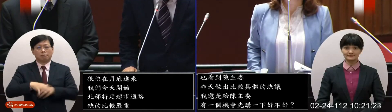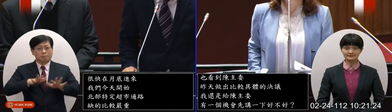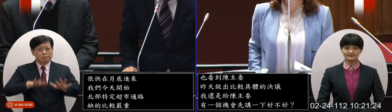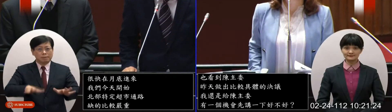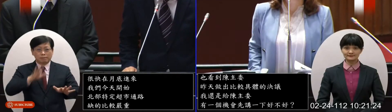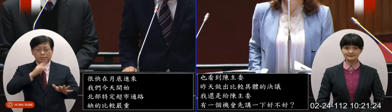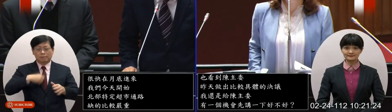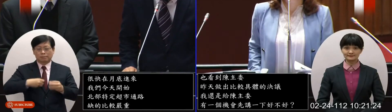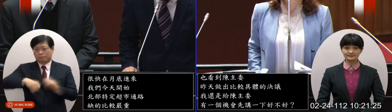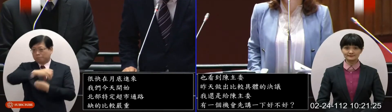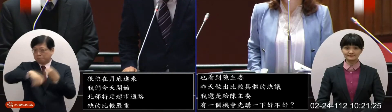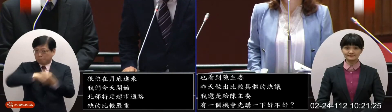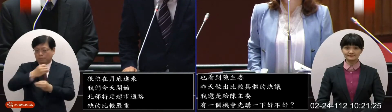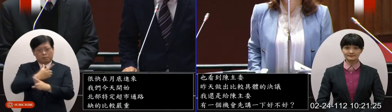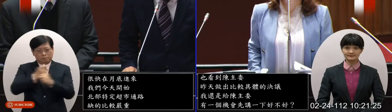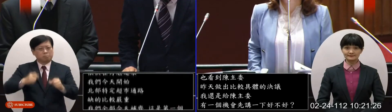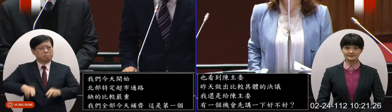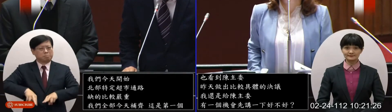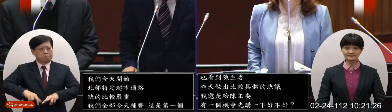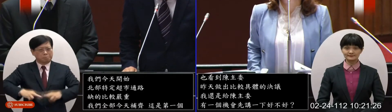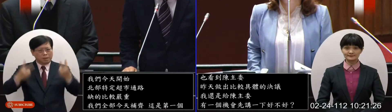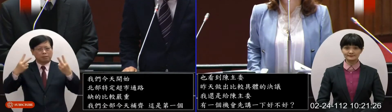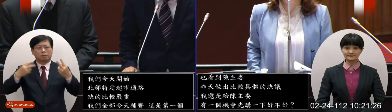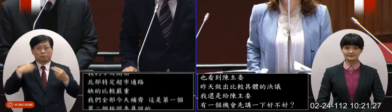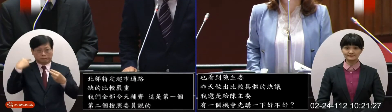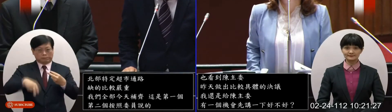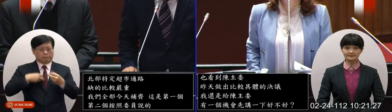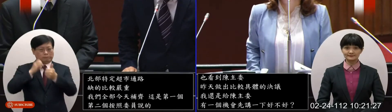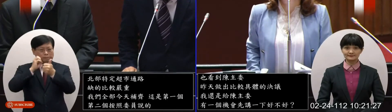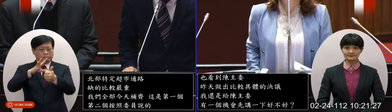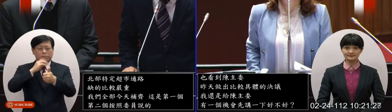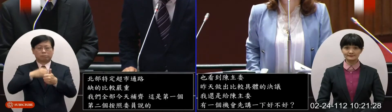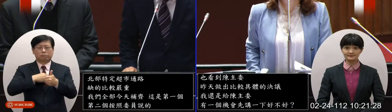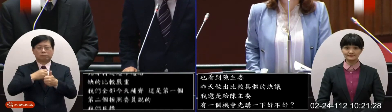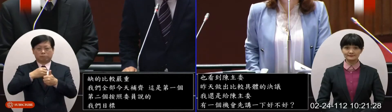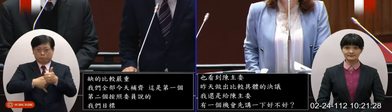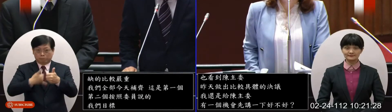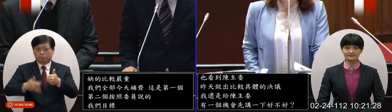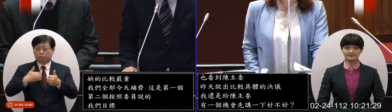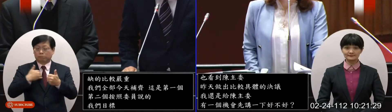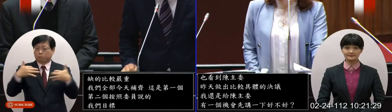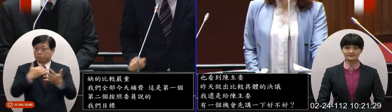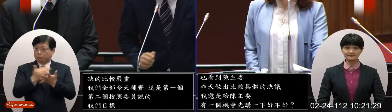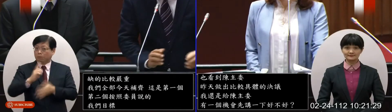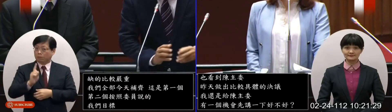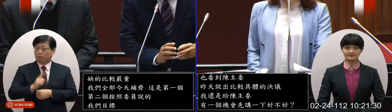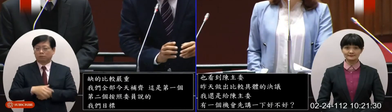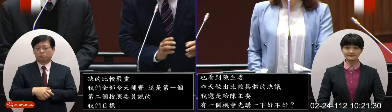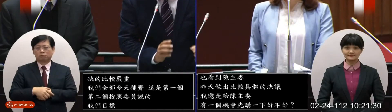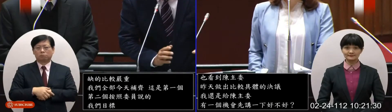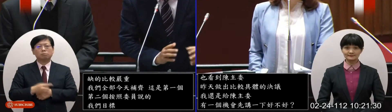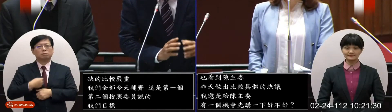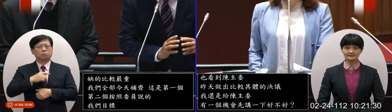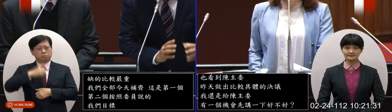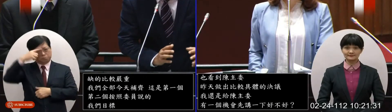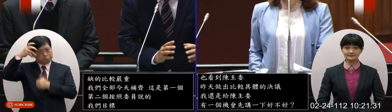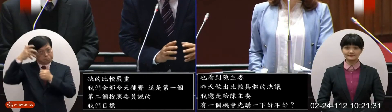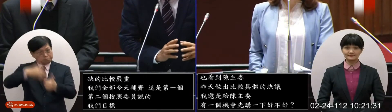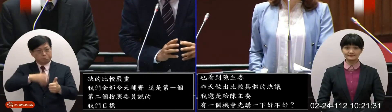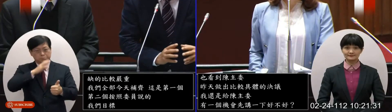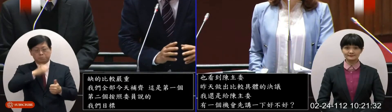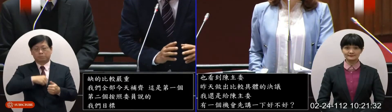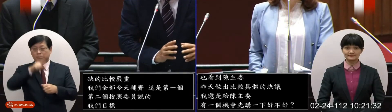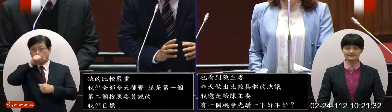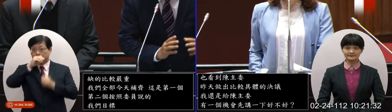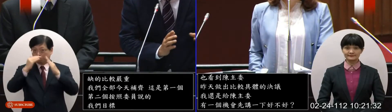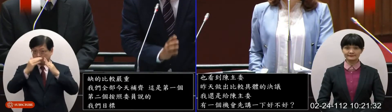在的所有的调度呢，全部启动。那更重要，要跟委员报告，要解决这个问题呢，就是要从我们传统的鸡